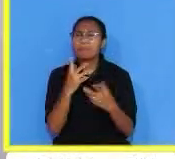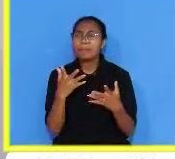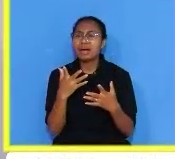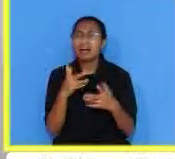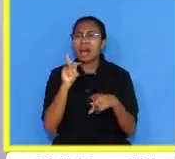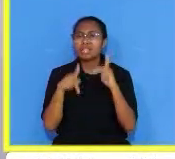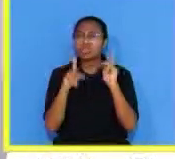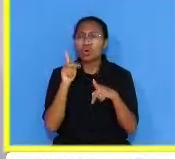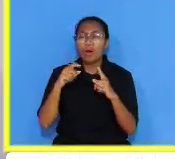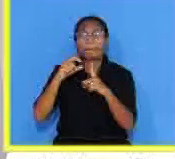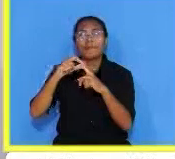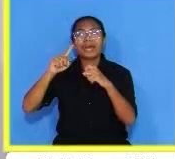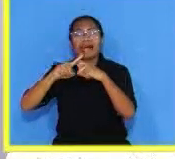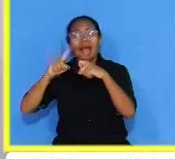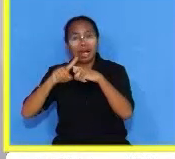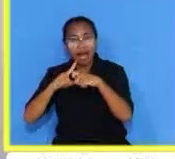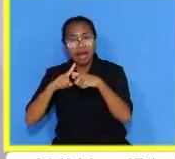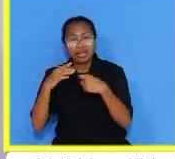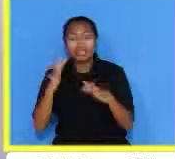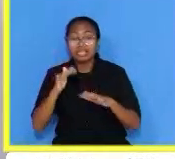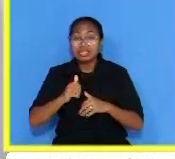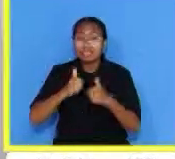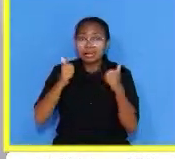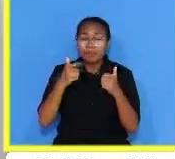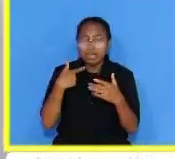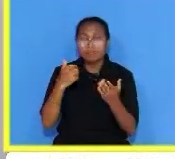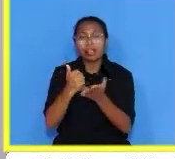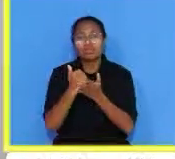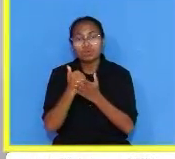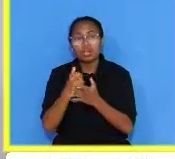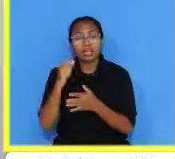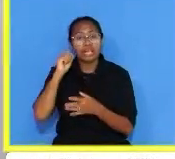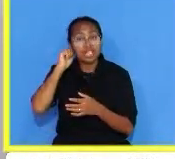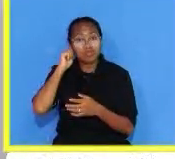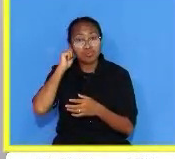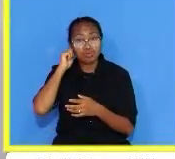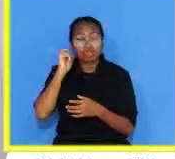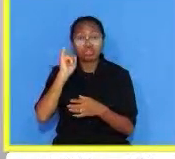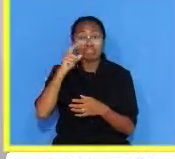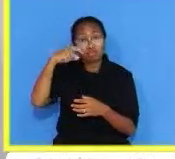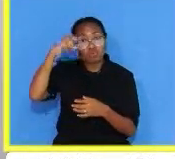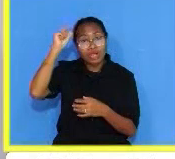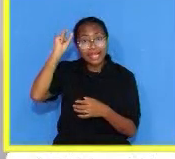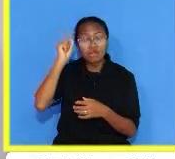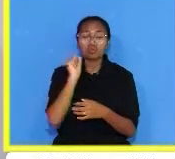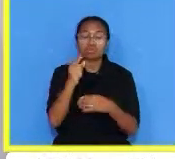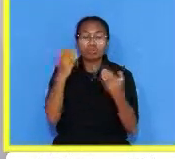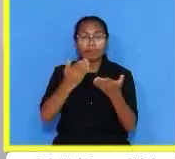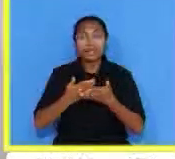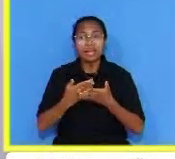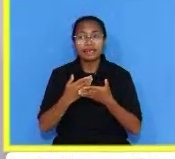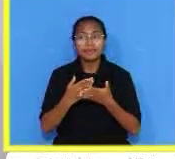dinas PKK. Jadi di sana juga dibantu oleh Ibu Gup untuk memberikan